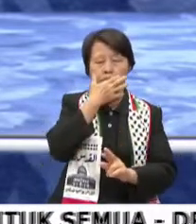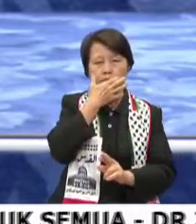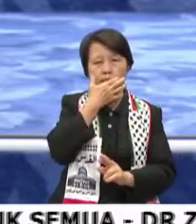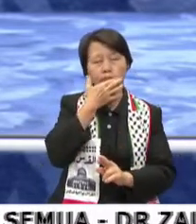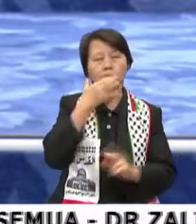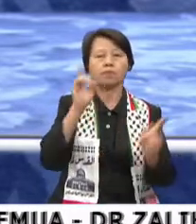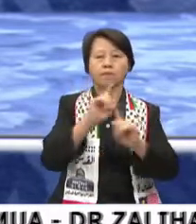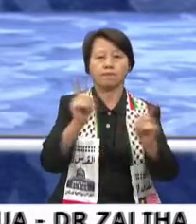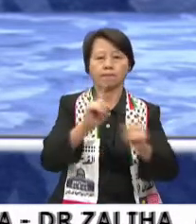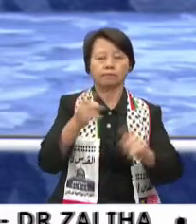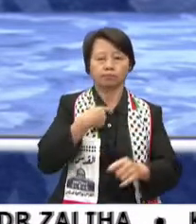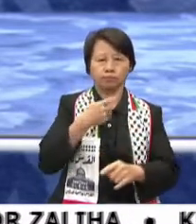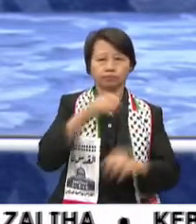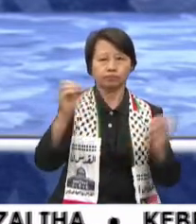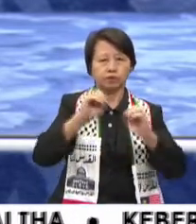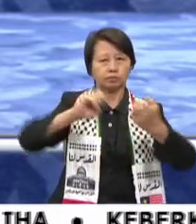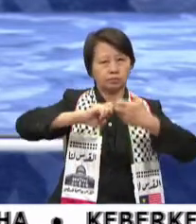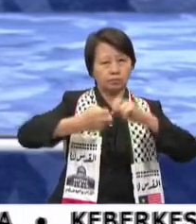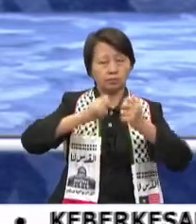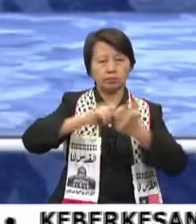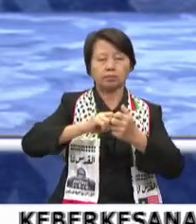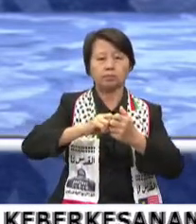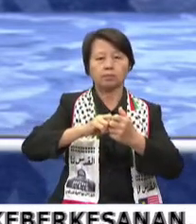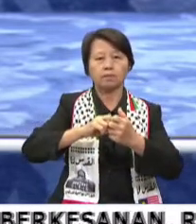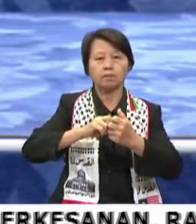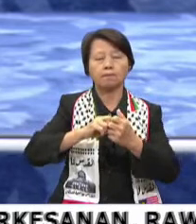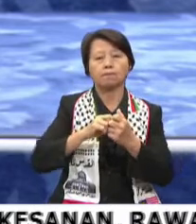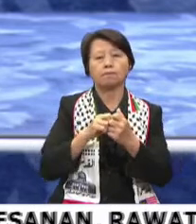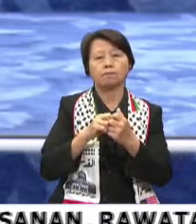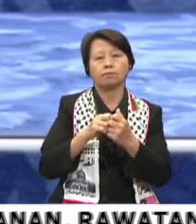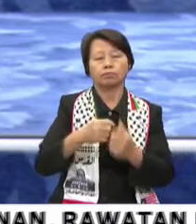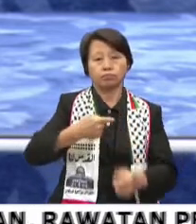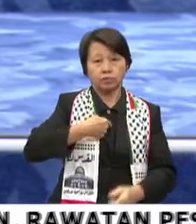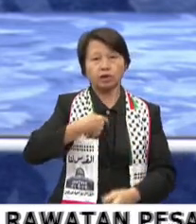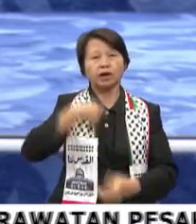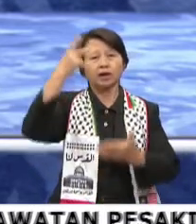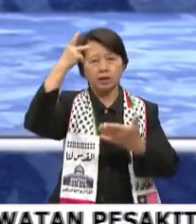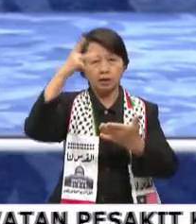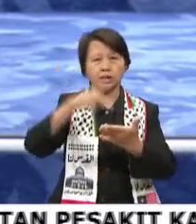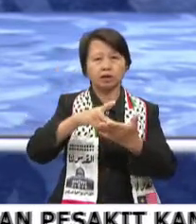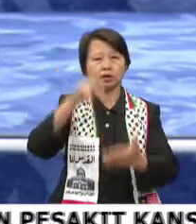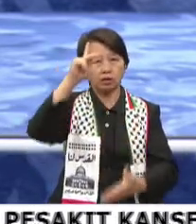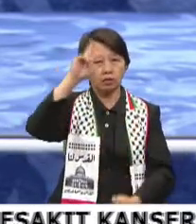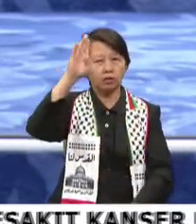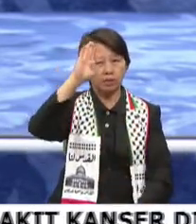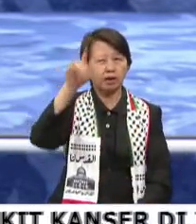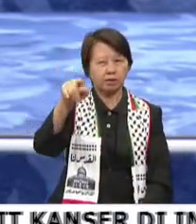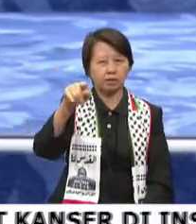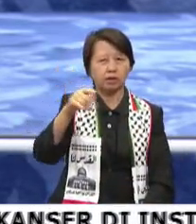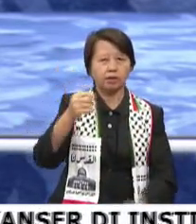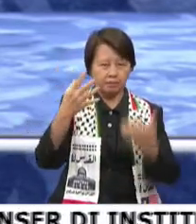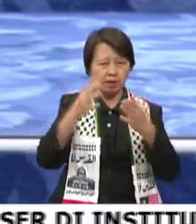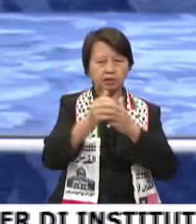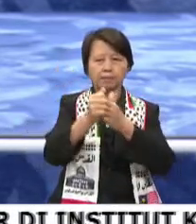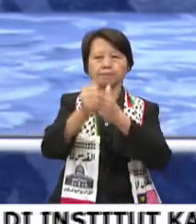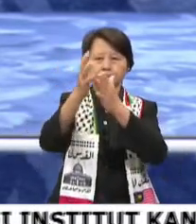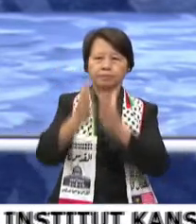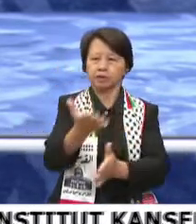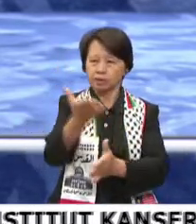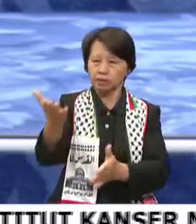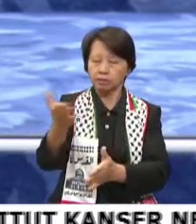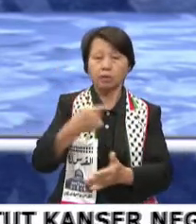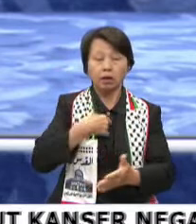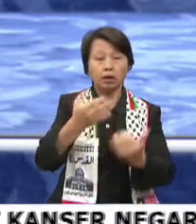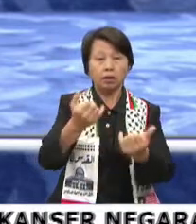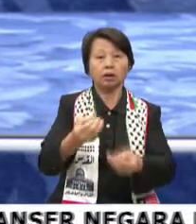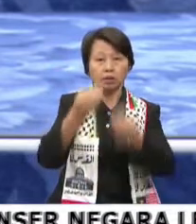tidak kita tak ada masalah Saya kenal Kota Baru dan ramai pimpinan saya